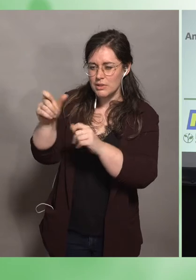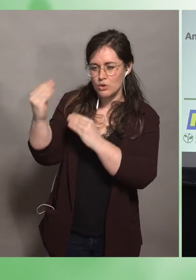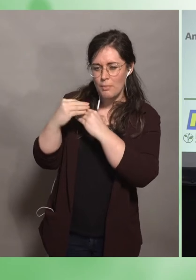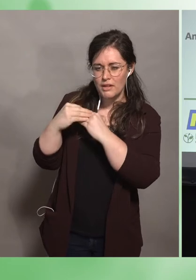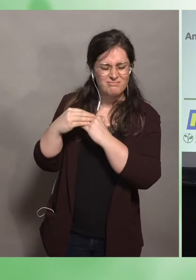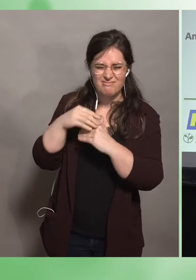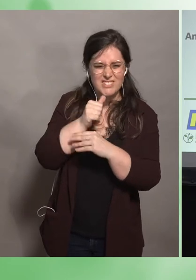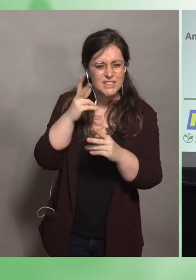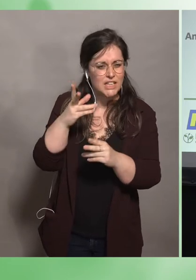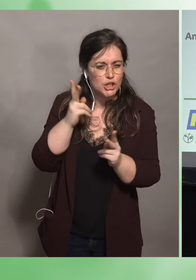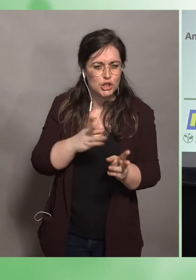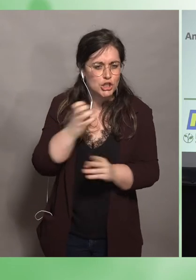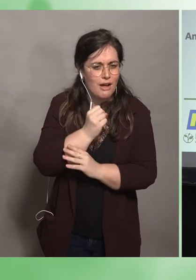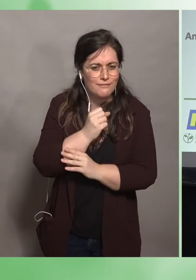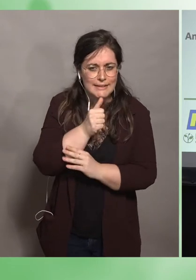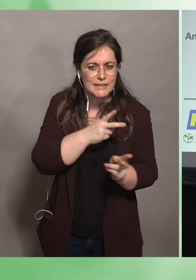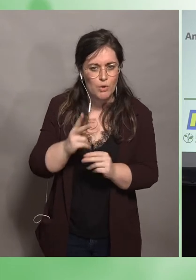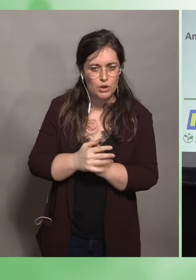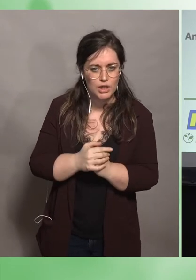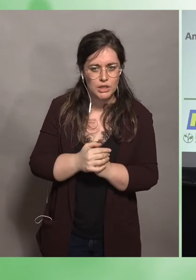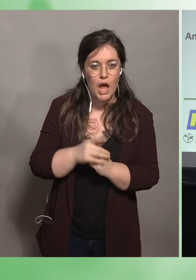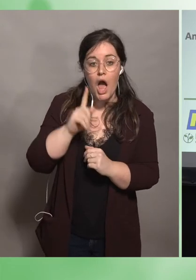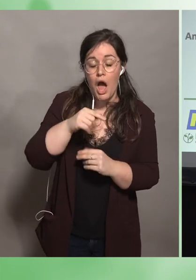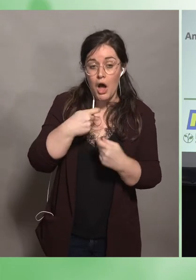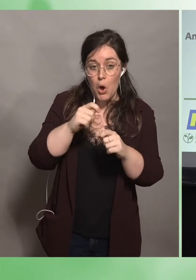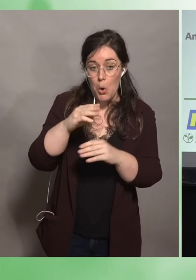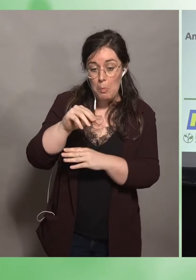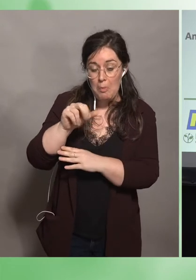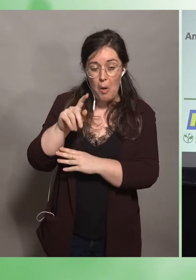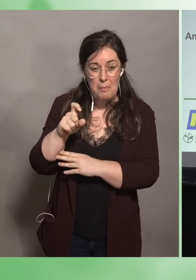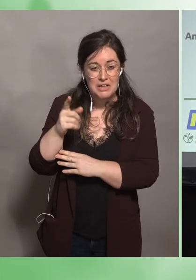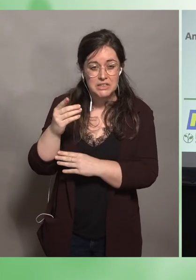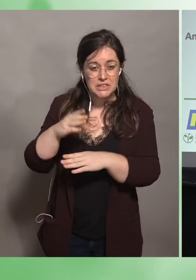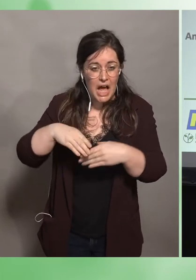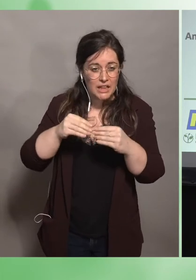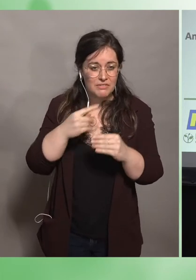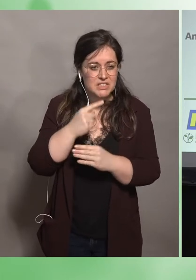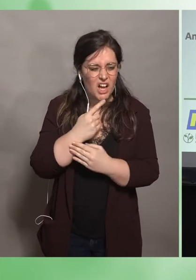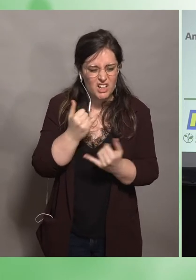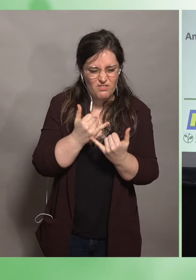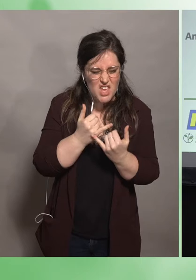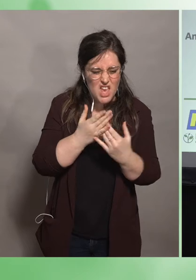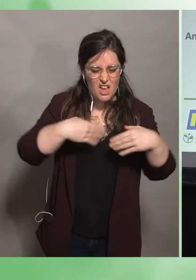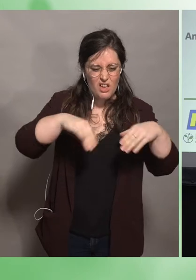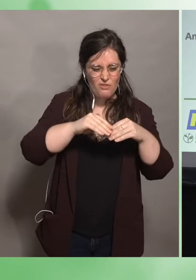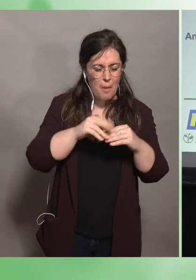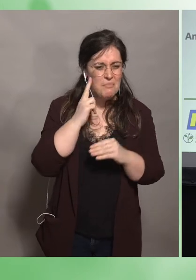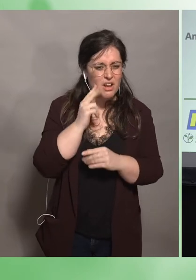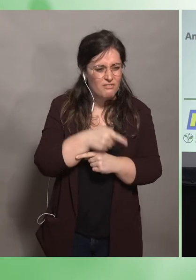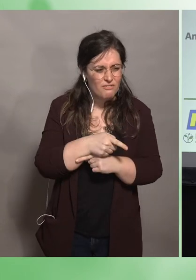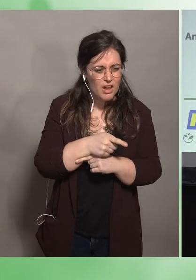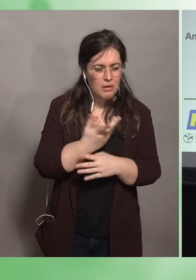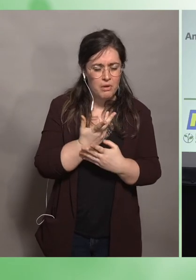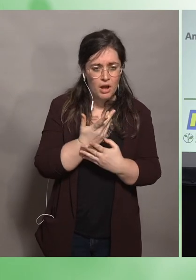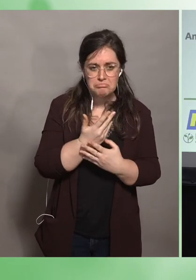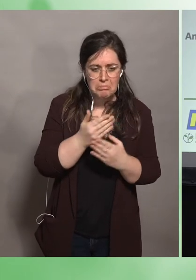das ist unmöglich. Ja? Und wahrscheinlich hätte man bei Baumax am Anfang auch gesagt, wie soll aus diesem Familienunternehmen ein großer Konzern werden mit